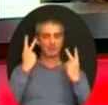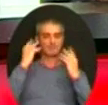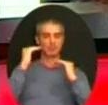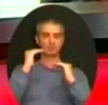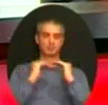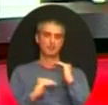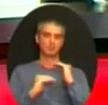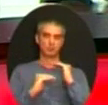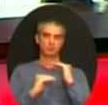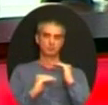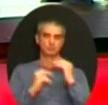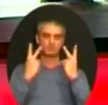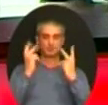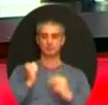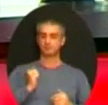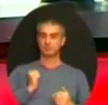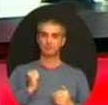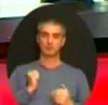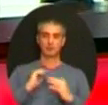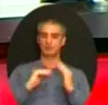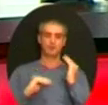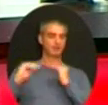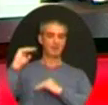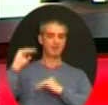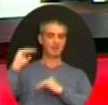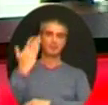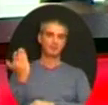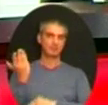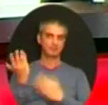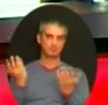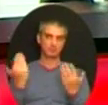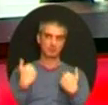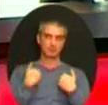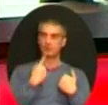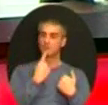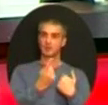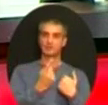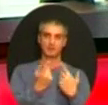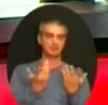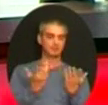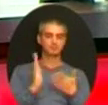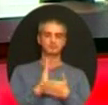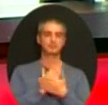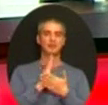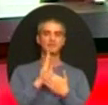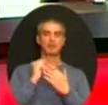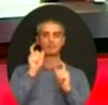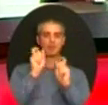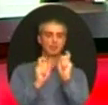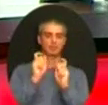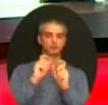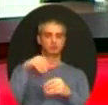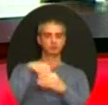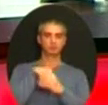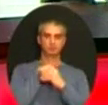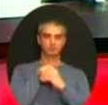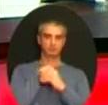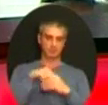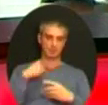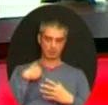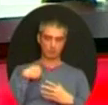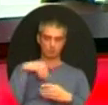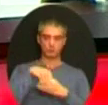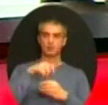מאוד. מעמד הצבא הוא הכי גבוה במדינה. אני אומר שמעמדים נקבעים גם לפי אנשים שמשרתים. אנחנו היום